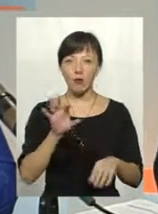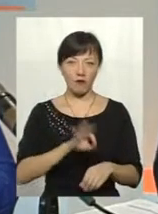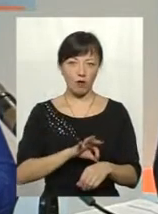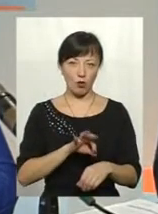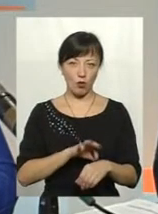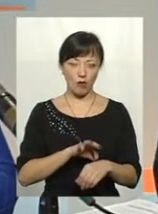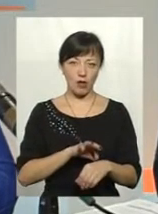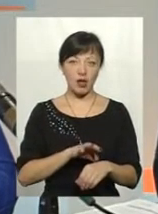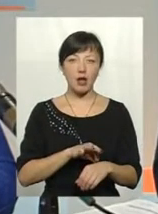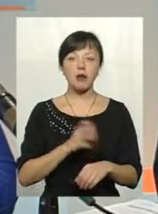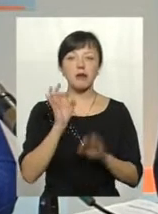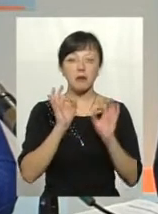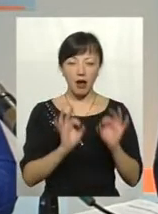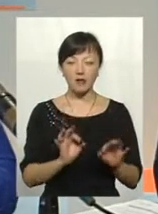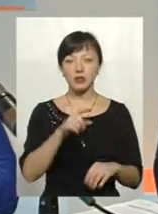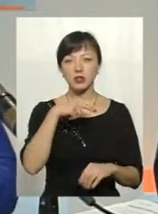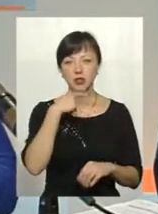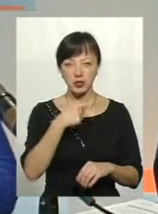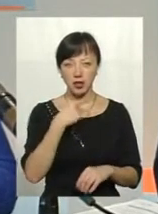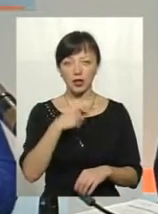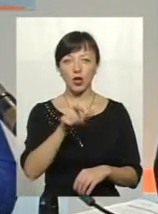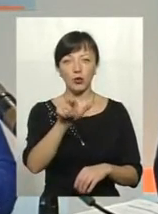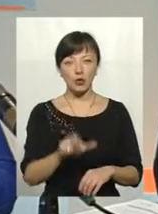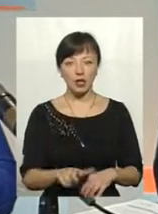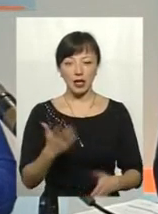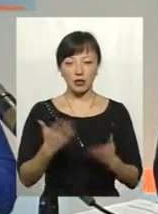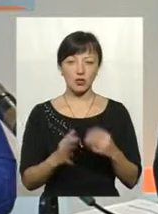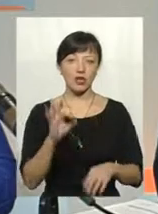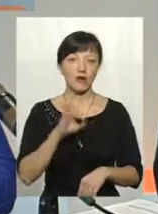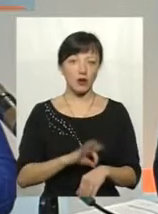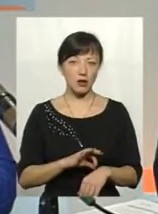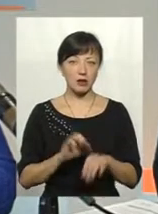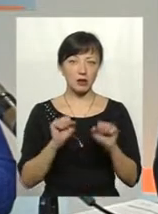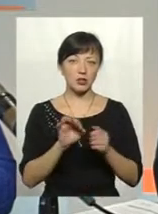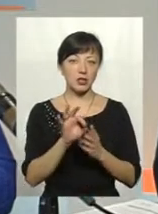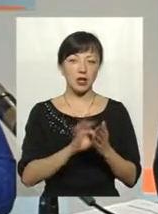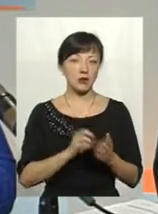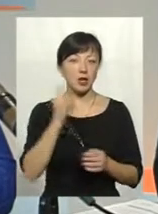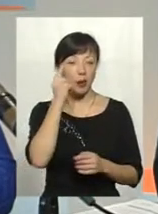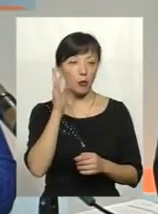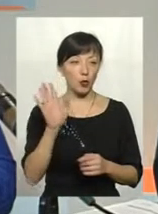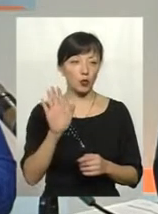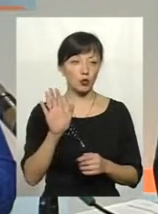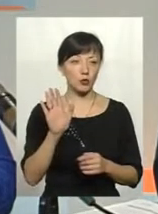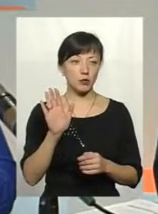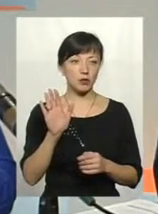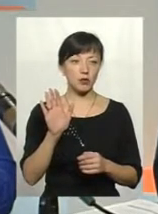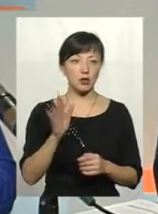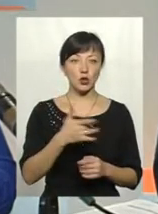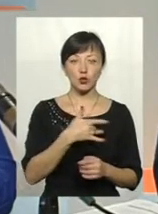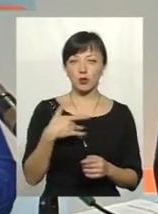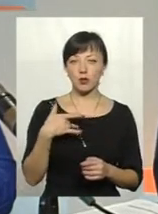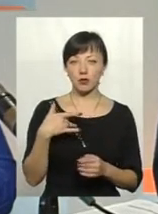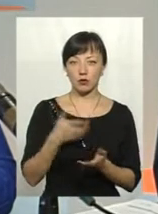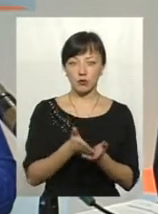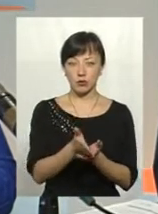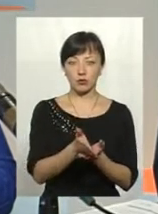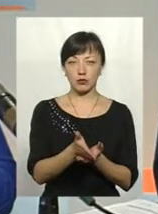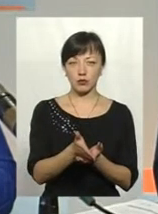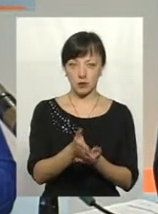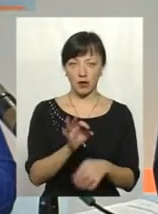Тому правильно відмітили, що пацієнт, якщо людина захворіла, вона може зразу і не подумати, перші думки в неї не можуть і не піти в напрямку того, що